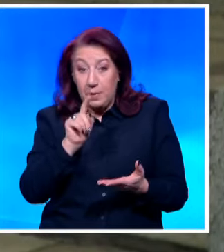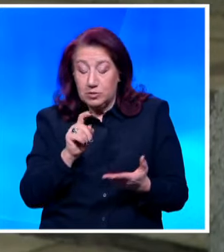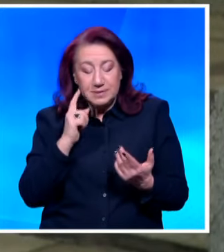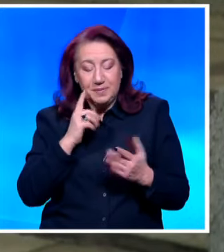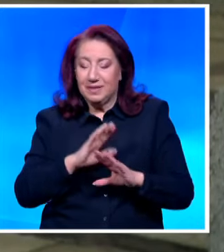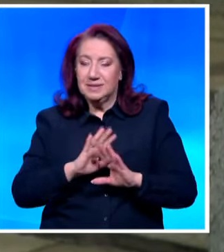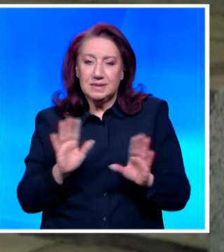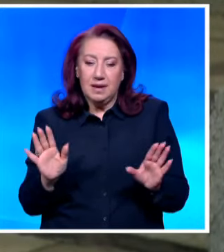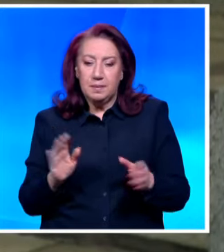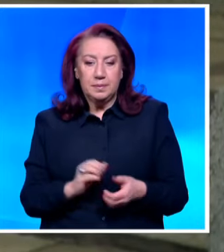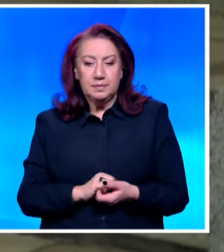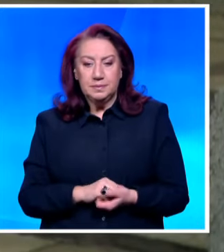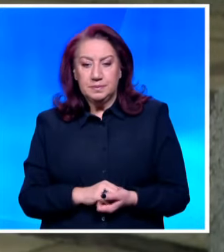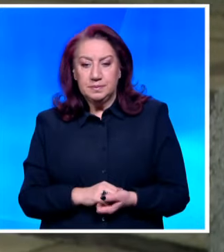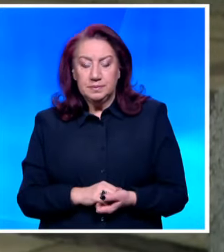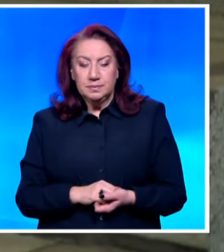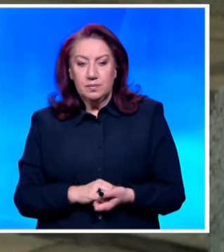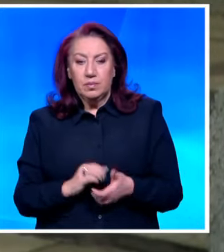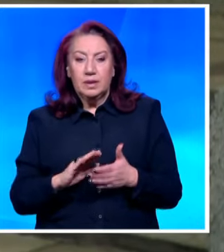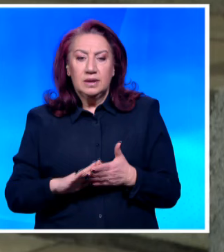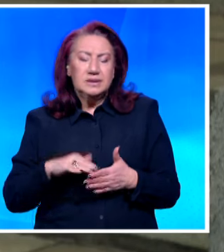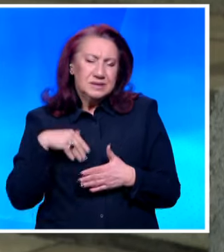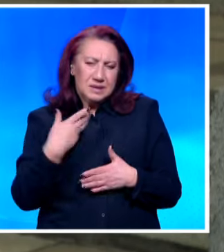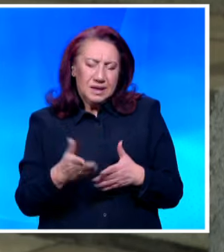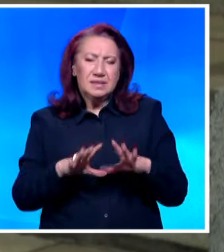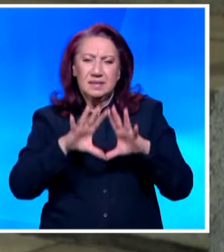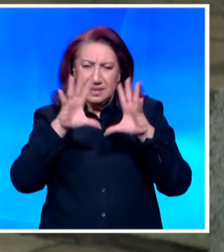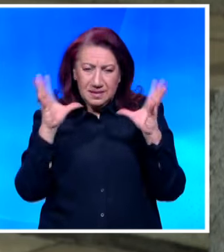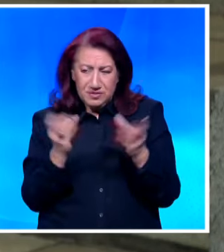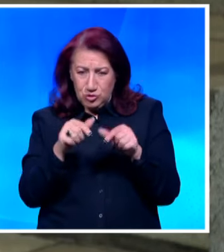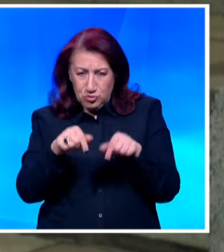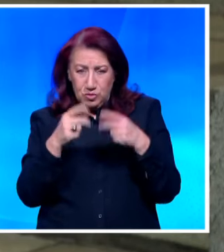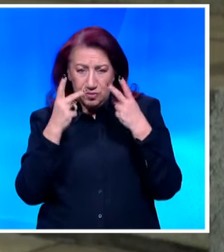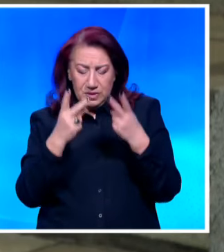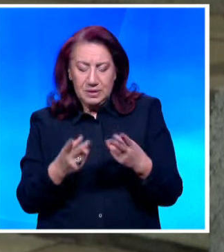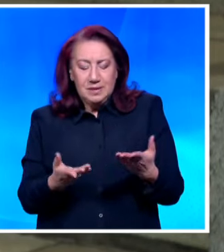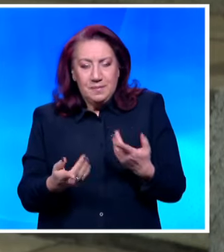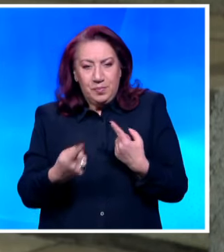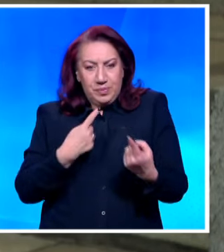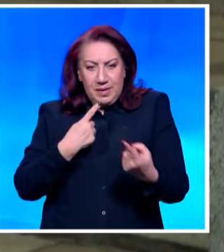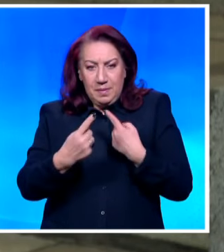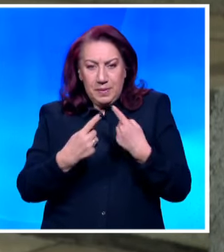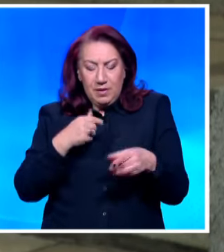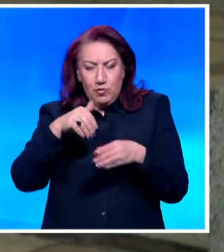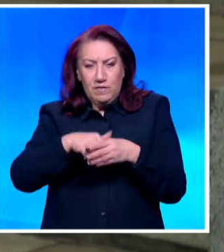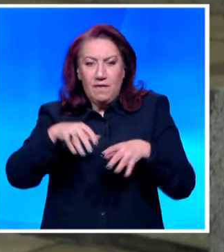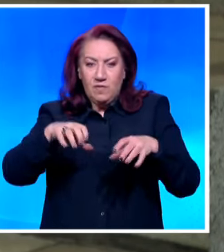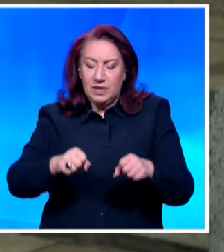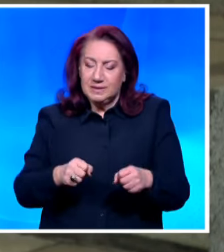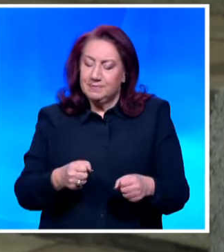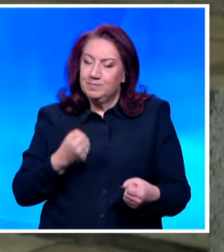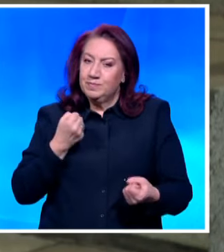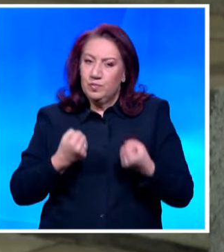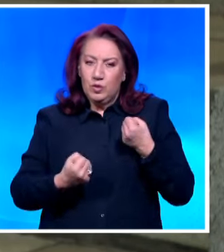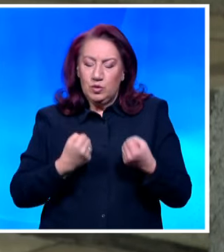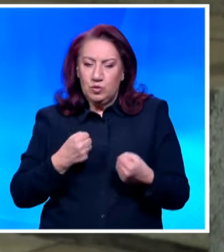въпрос и така след всичко това преговорите между партньорите във властта изглеждат все по-трудни въпреки това днес се чуха